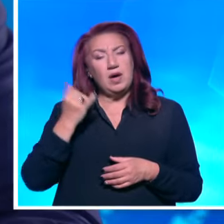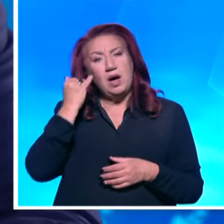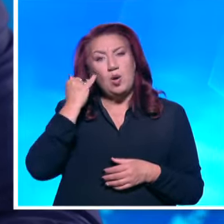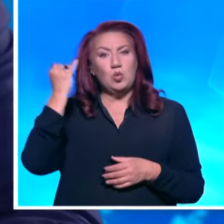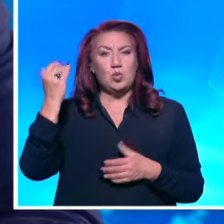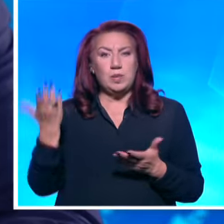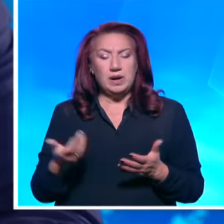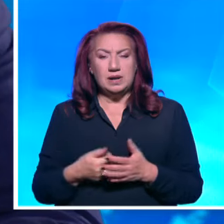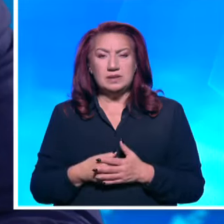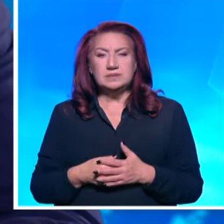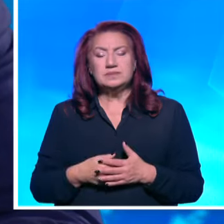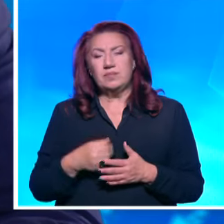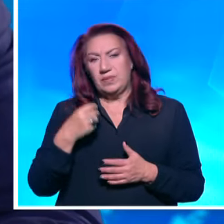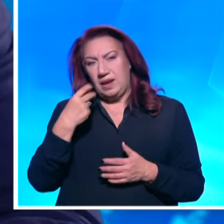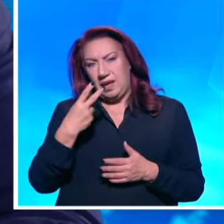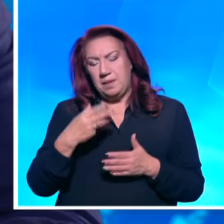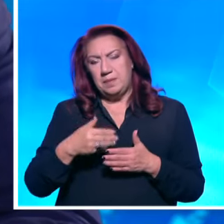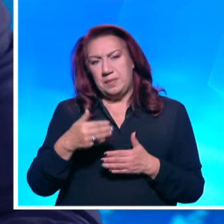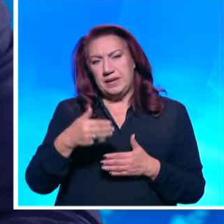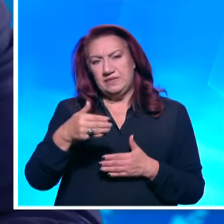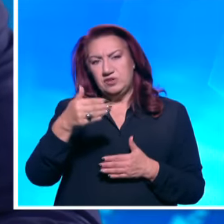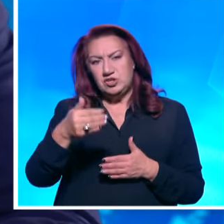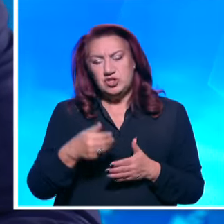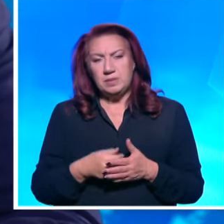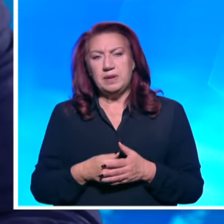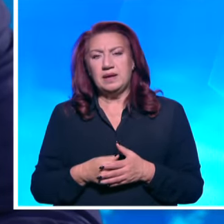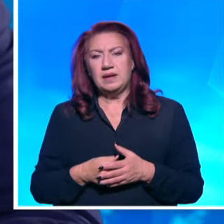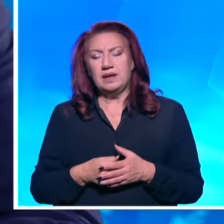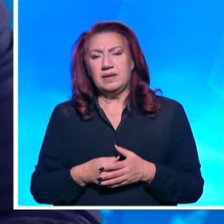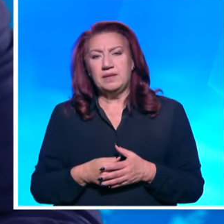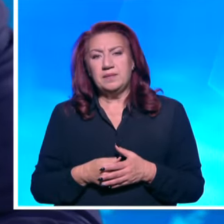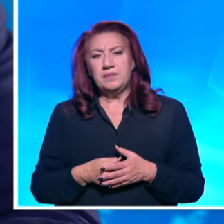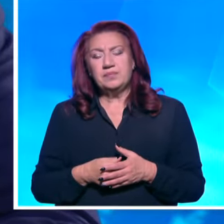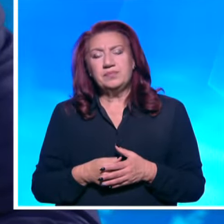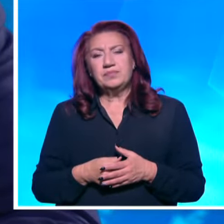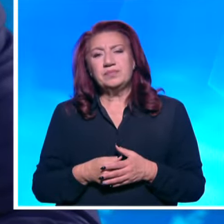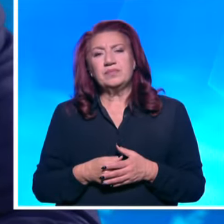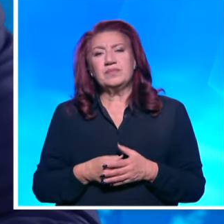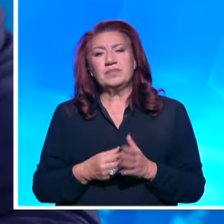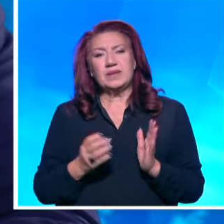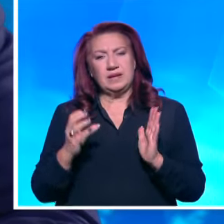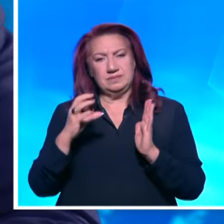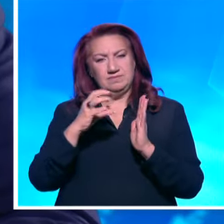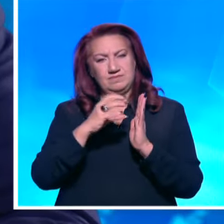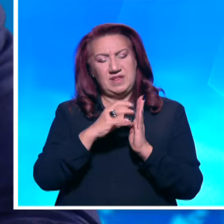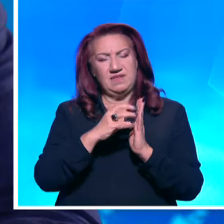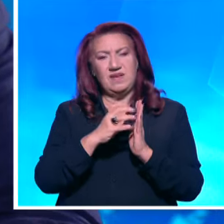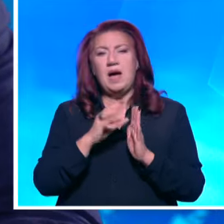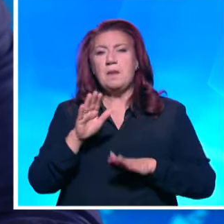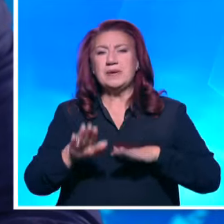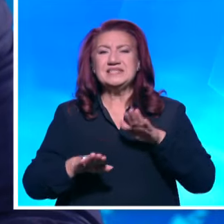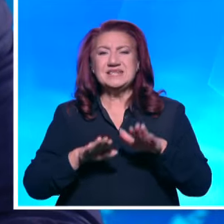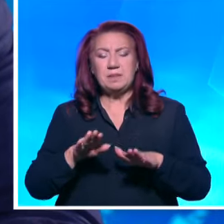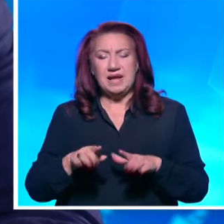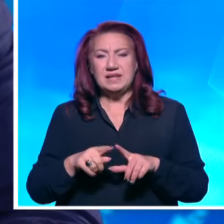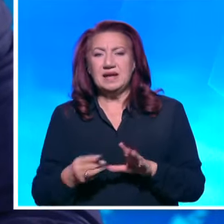и предвиждаме така предлагаме в там в съответната глава престъпление против правораздаването да